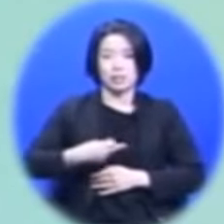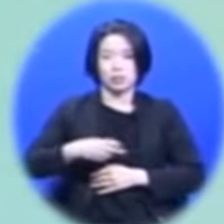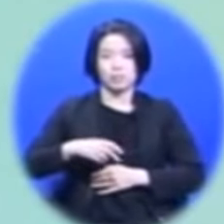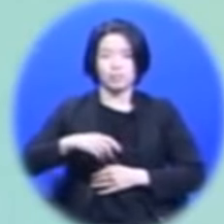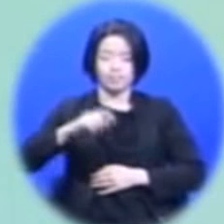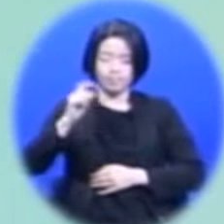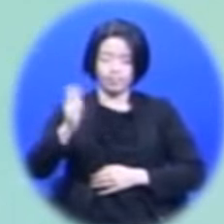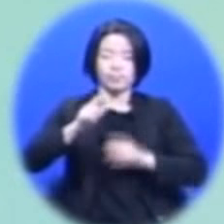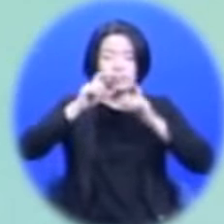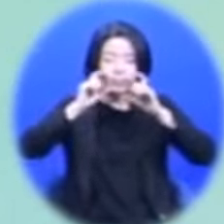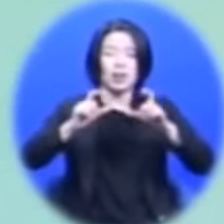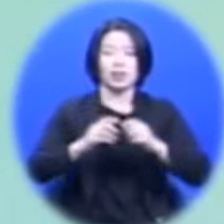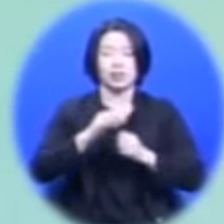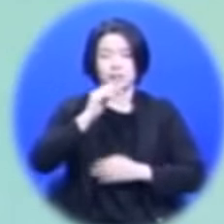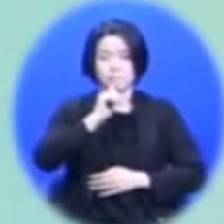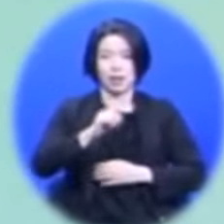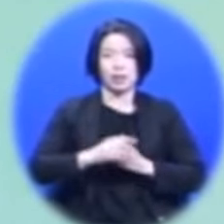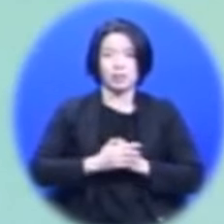말합니다. 물론이지요.